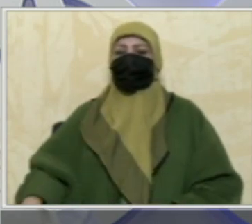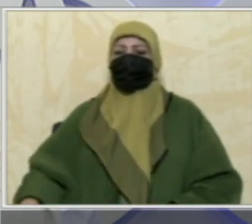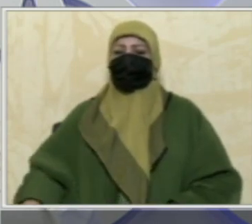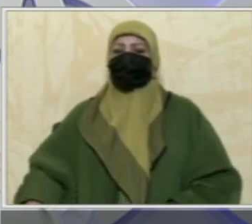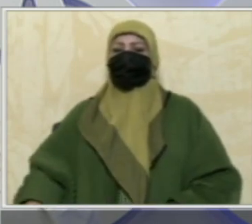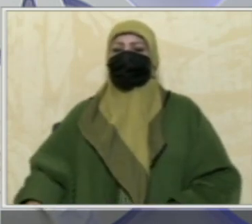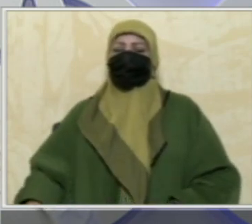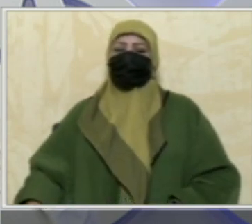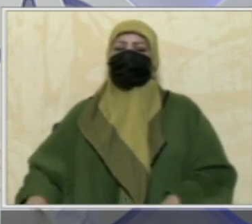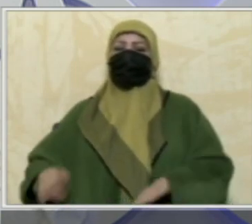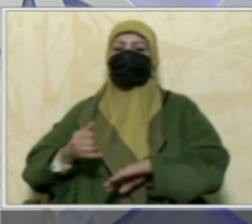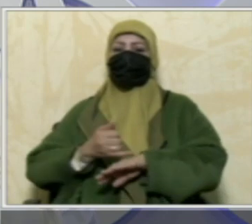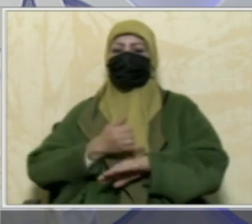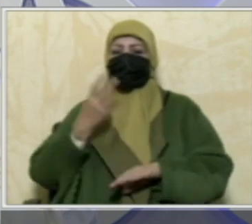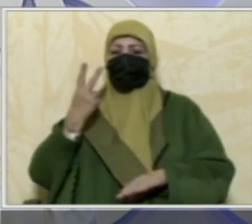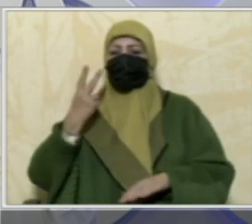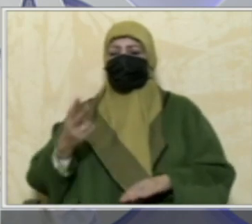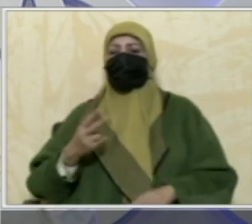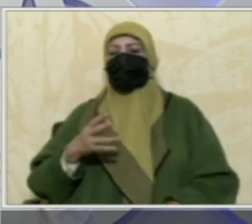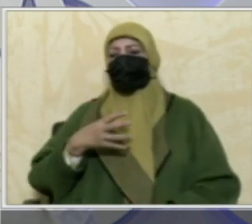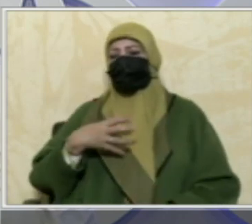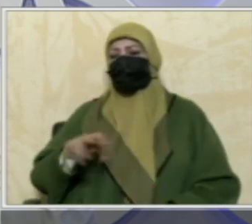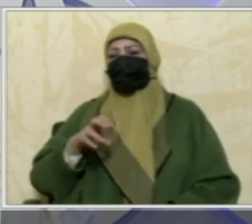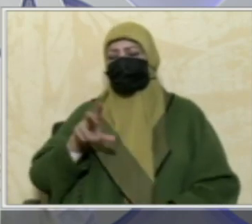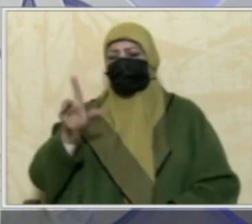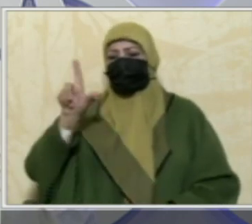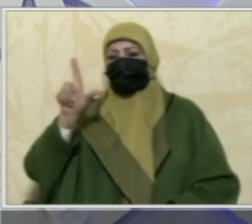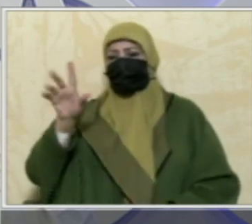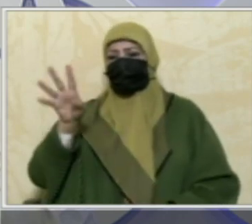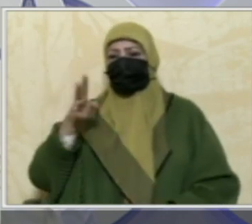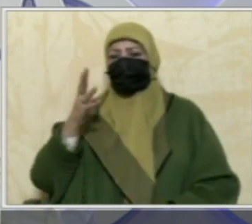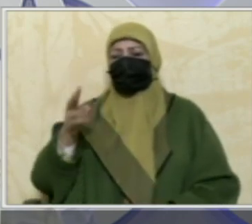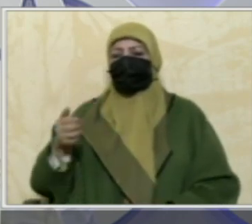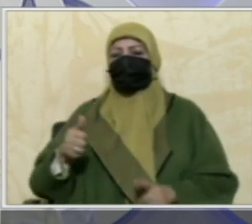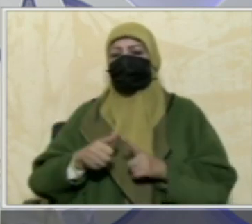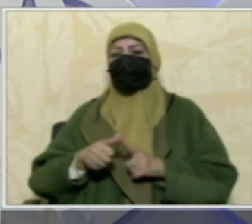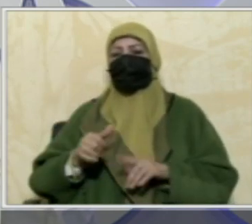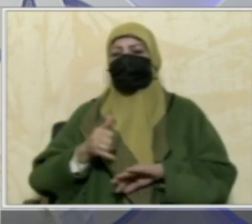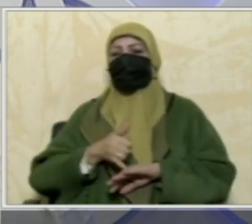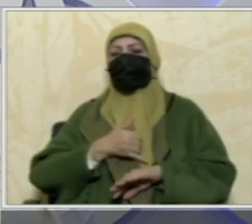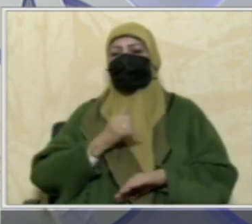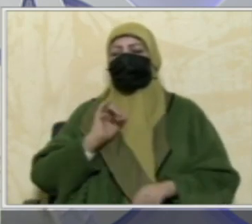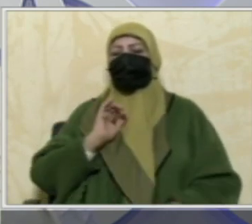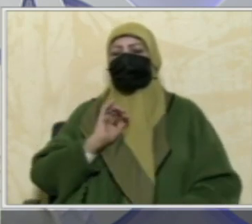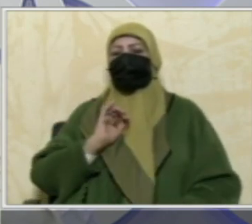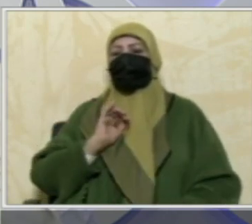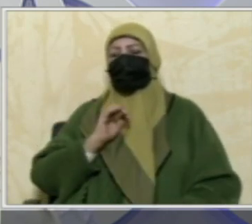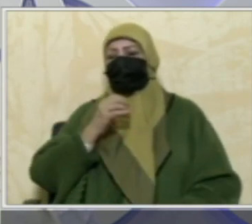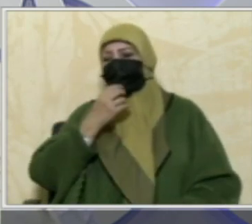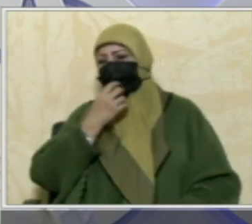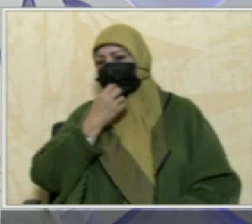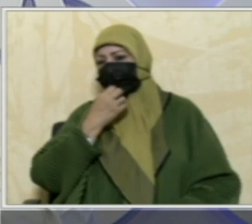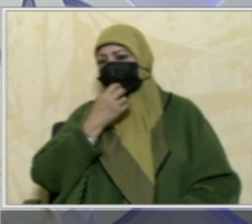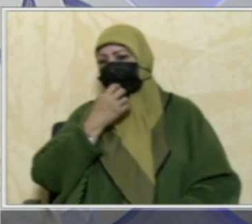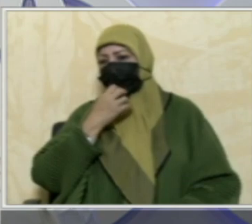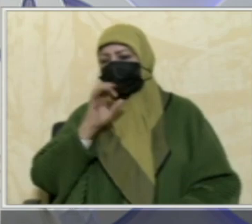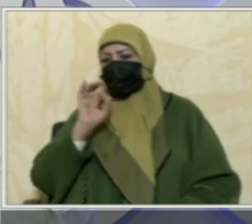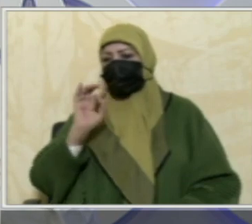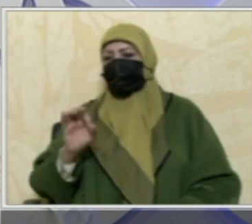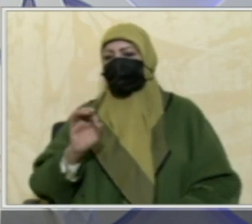الصواب في هذه المساله المذهب الاول ان يجعل حلقه ان يجعل يعني